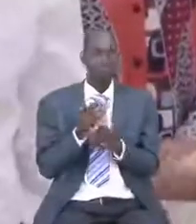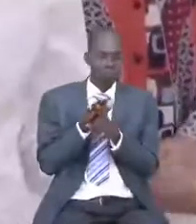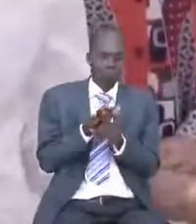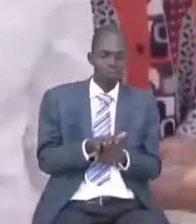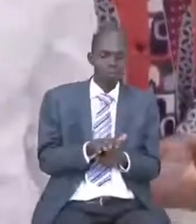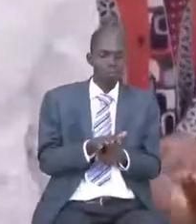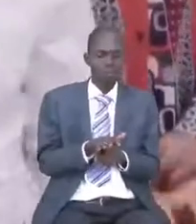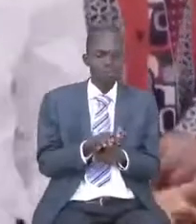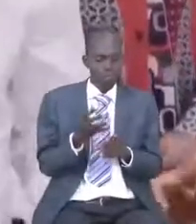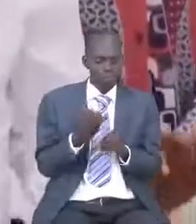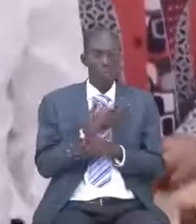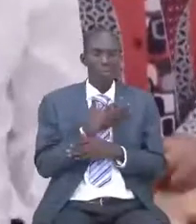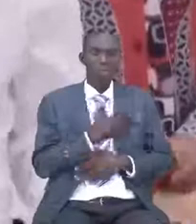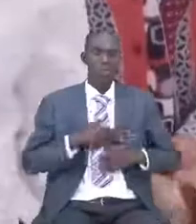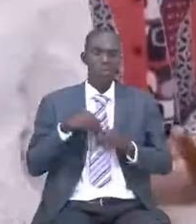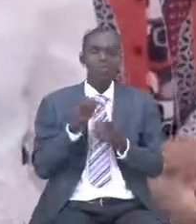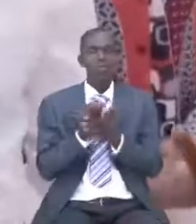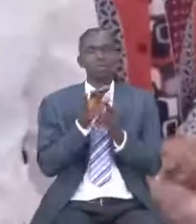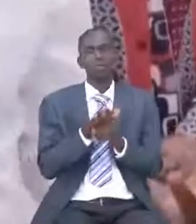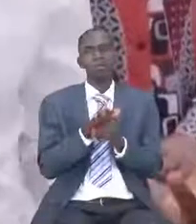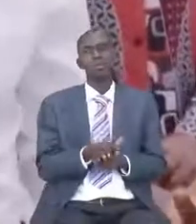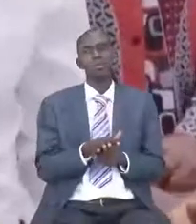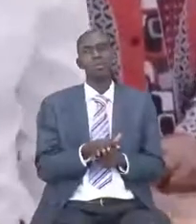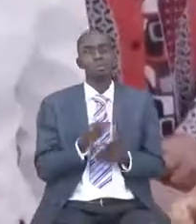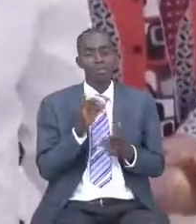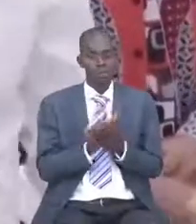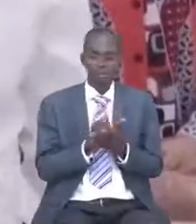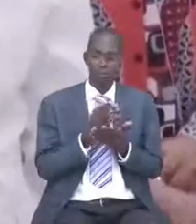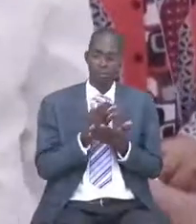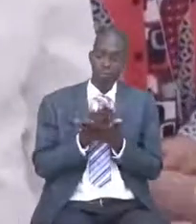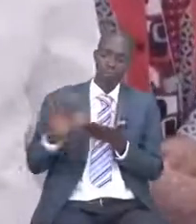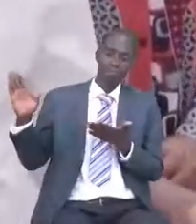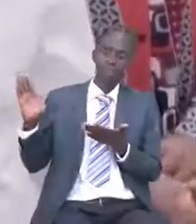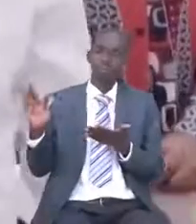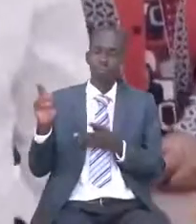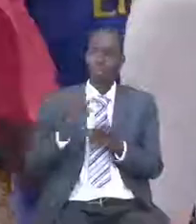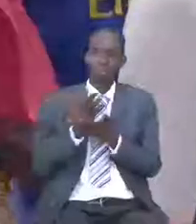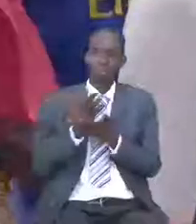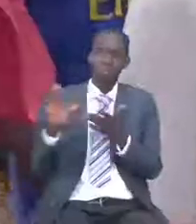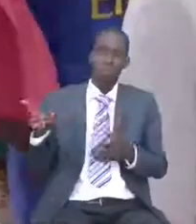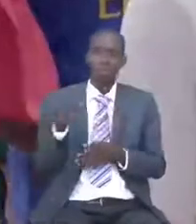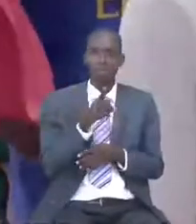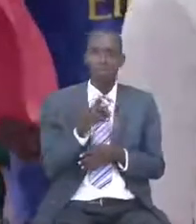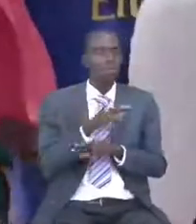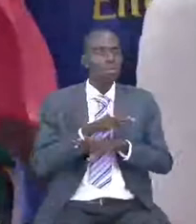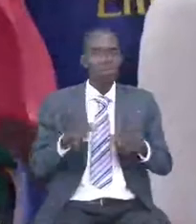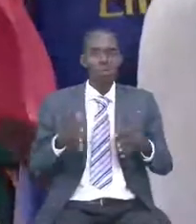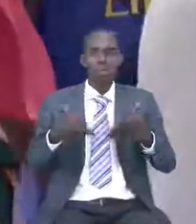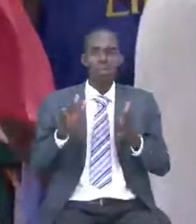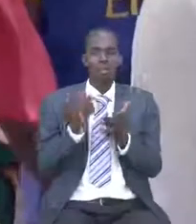nouvelles vers cette pression. Prends plaisir en ces pressions. Ce rejet